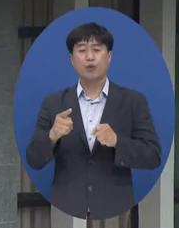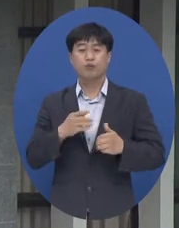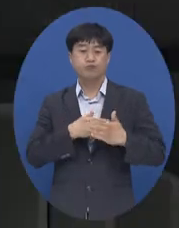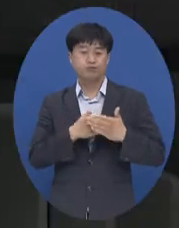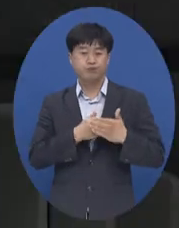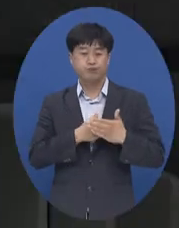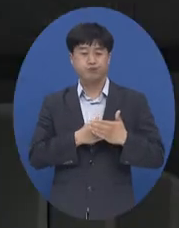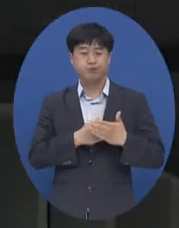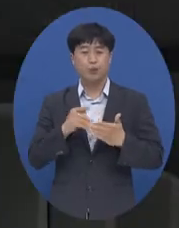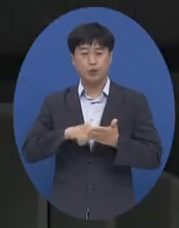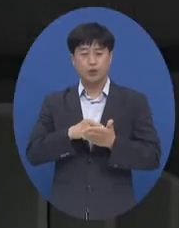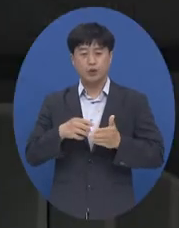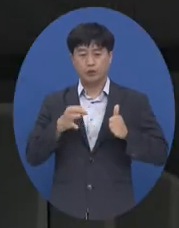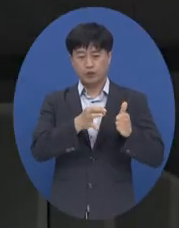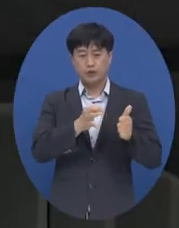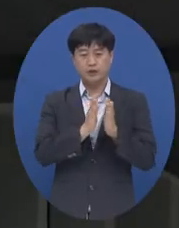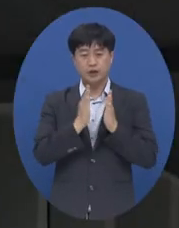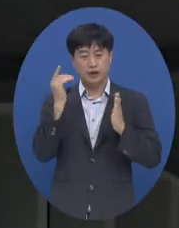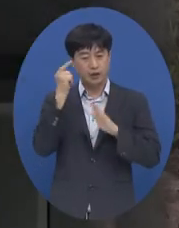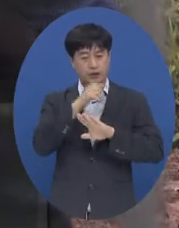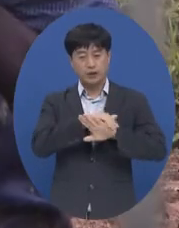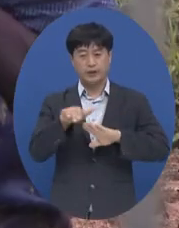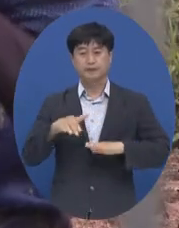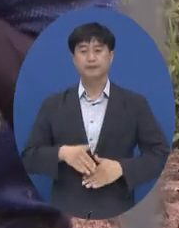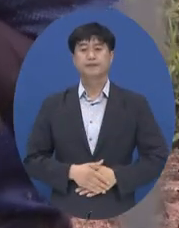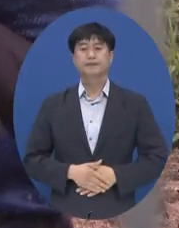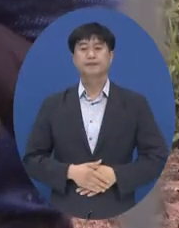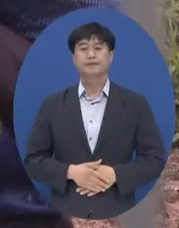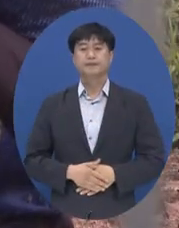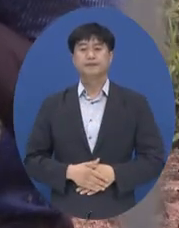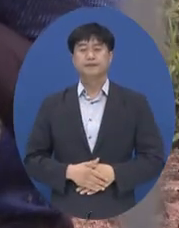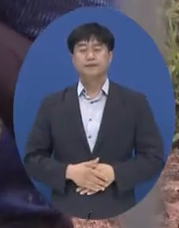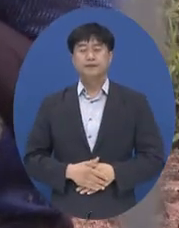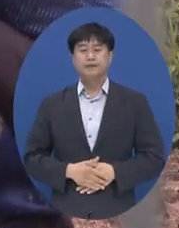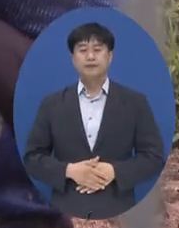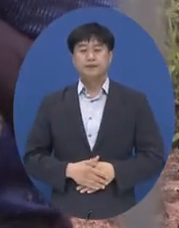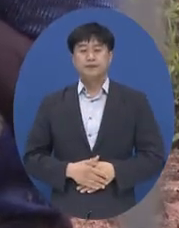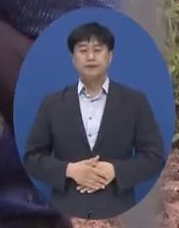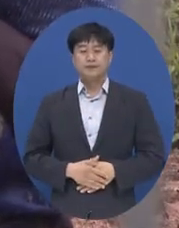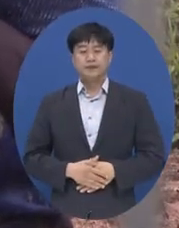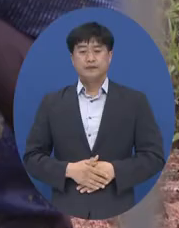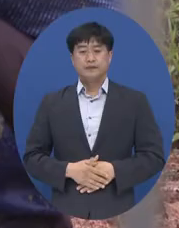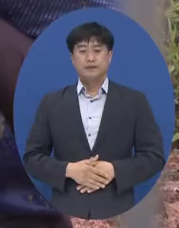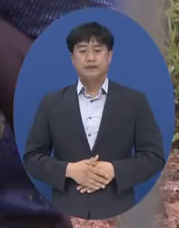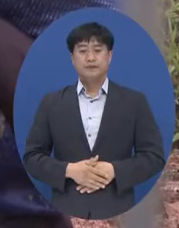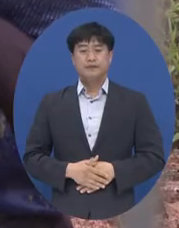불안정 보상 수당을 시행할 방침입니다. 경기CTV 최창순입니다.